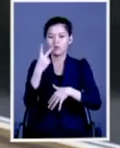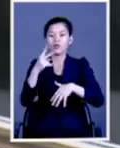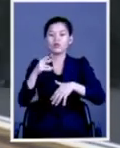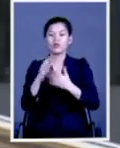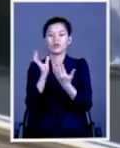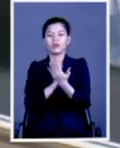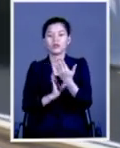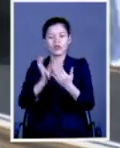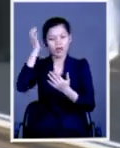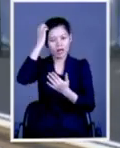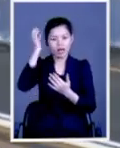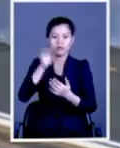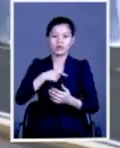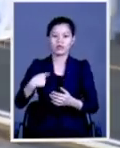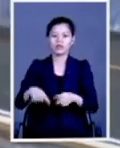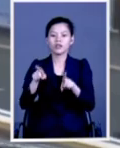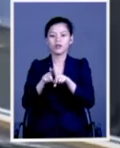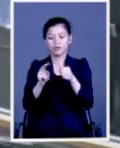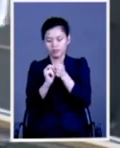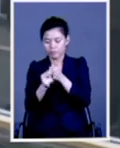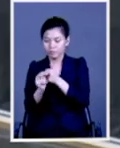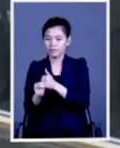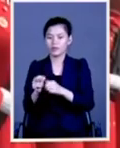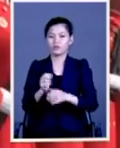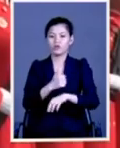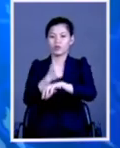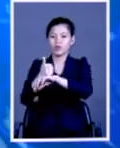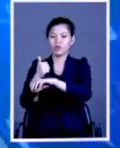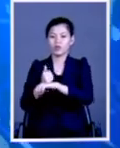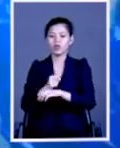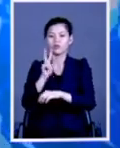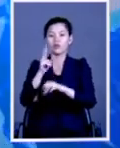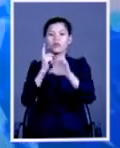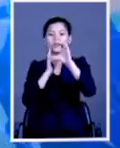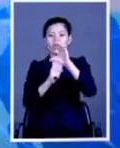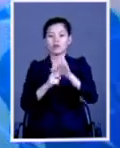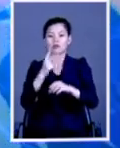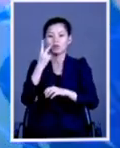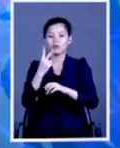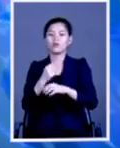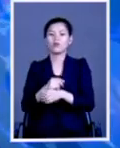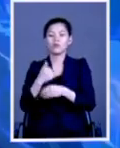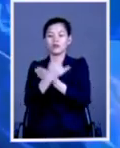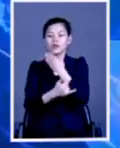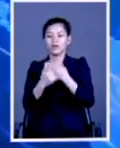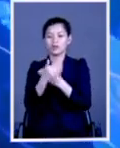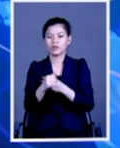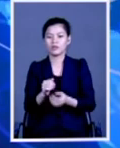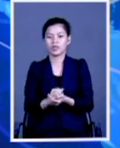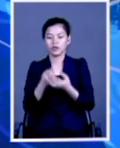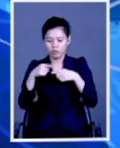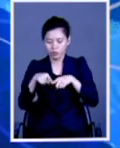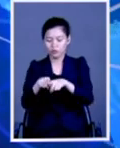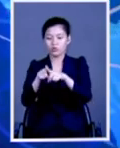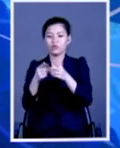ที่ซี่น้ำที่เป็นเอกภาพกันระหว่างการนำสูงสุด2พรรคสองประเทศการพัวพันที่เป็นมูลเสื้อแบบคู่ห่